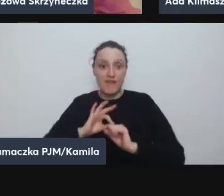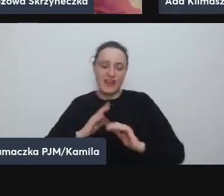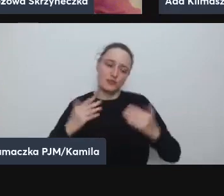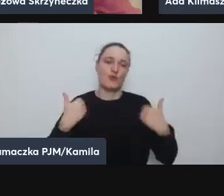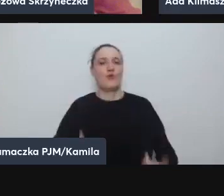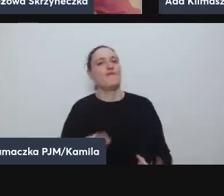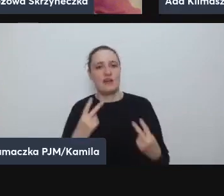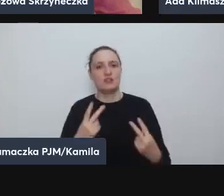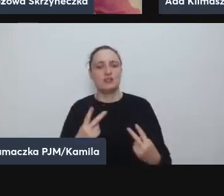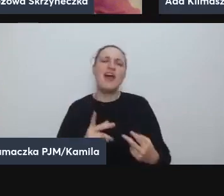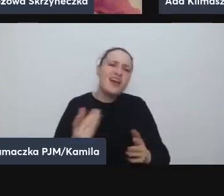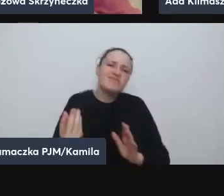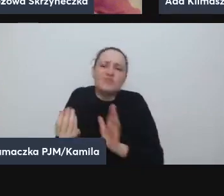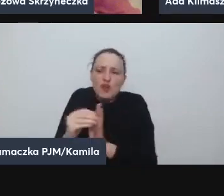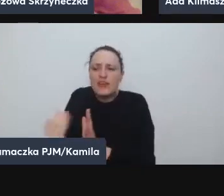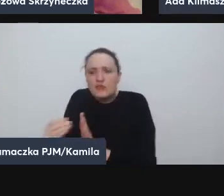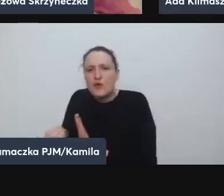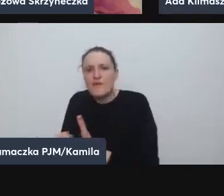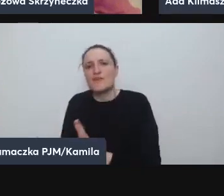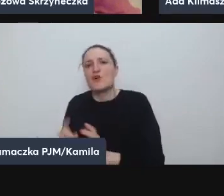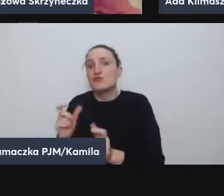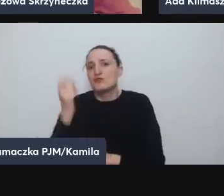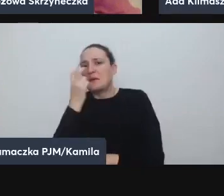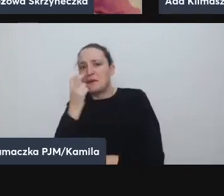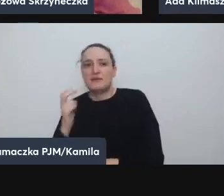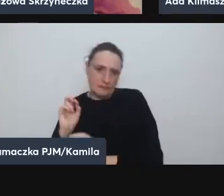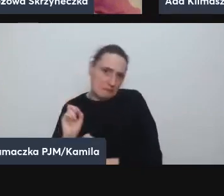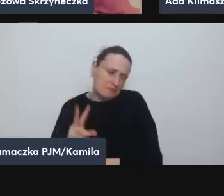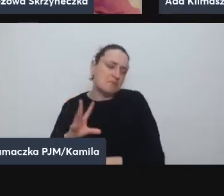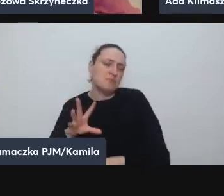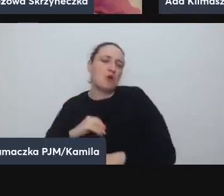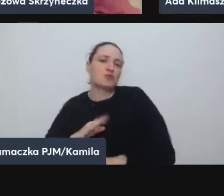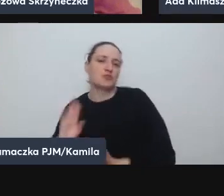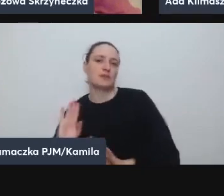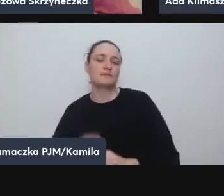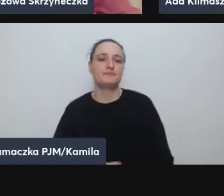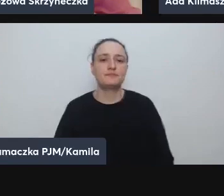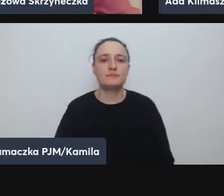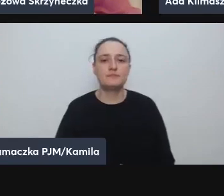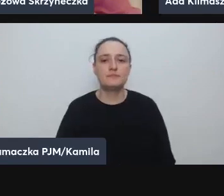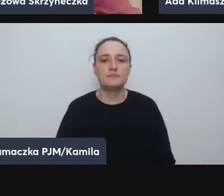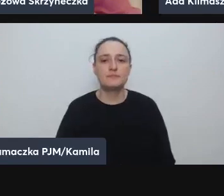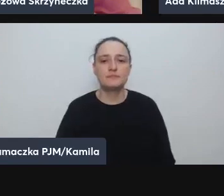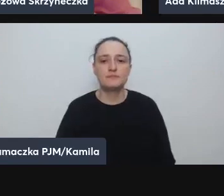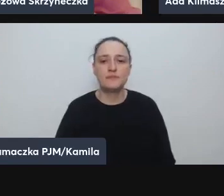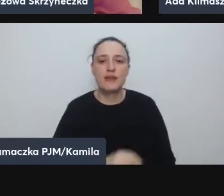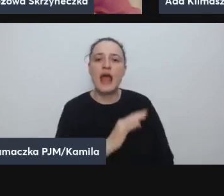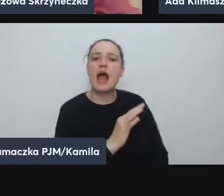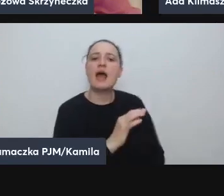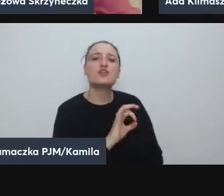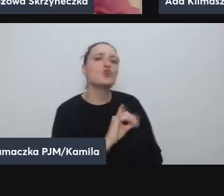urozmaicają i jakoś tak się zaplątają. Zuza, ale masz przepis na taką wydzielinę gęstą ze